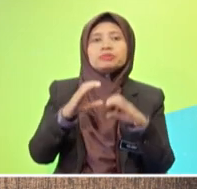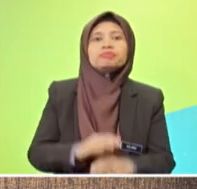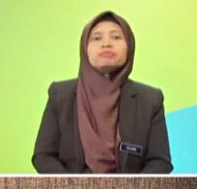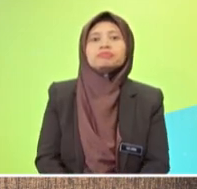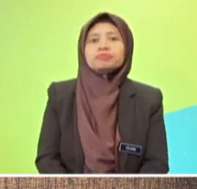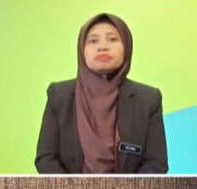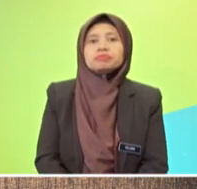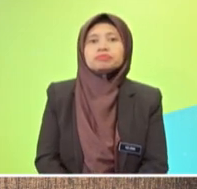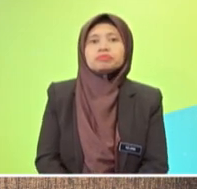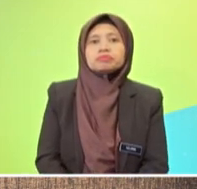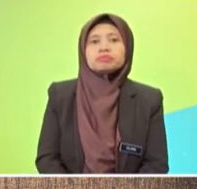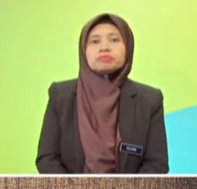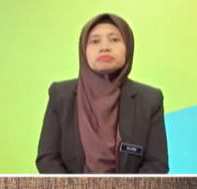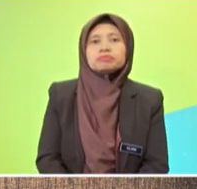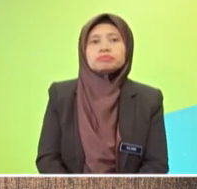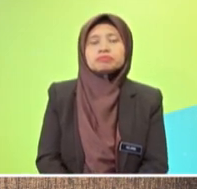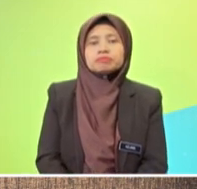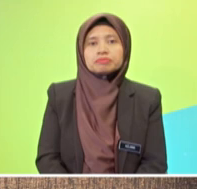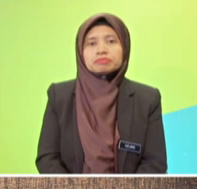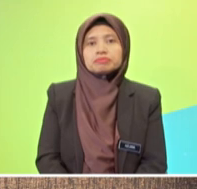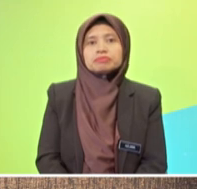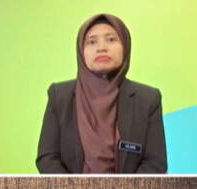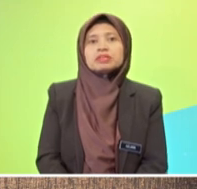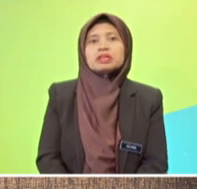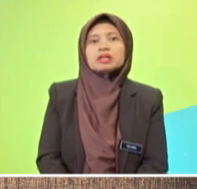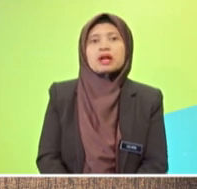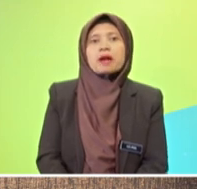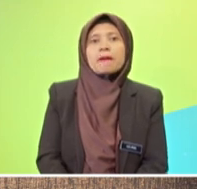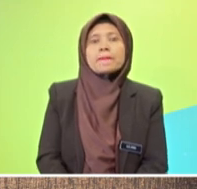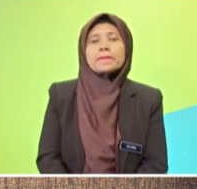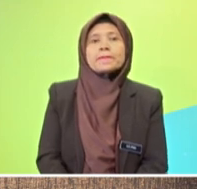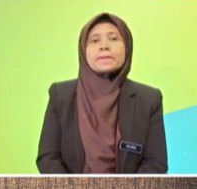orang lain kena hati-hati dengan dia cepat sekali